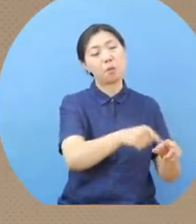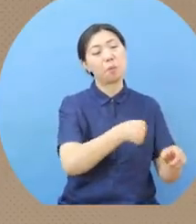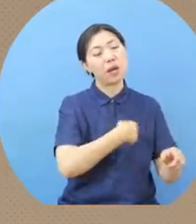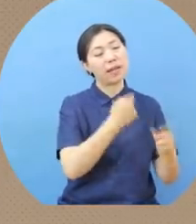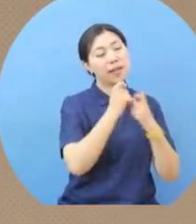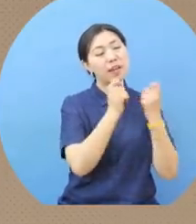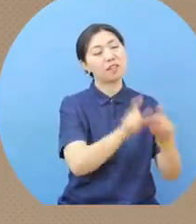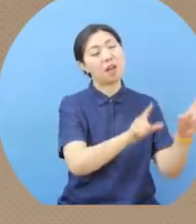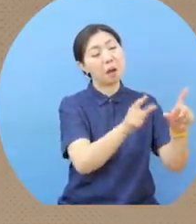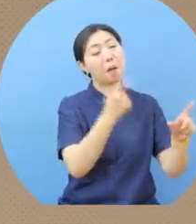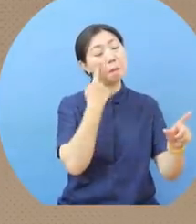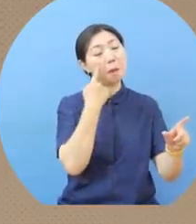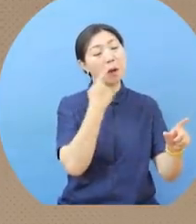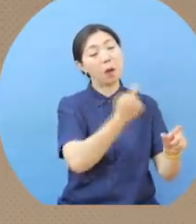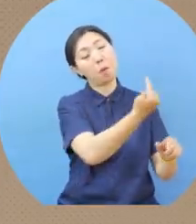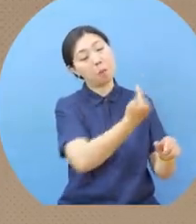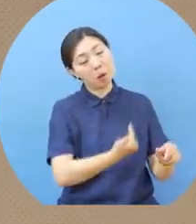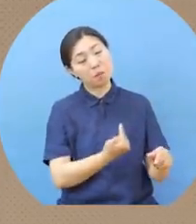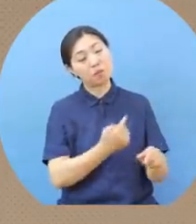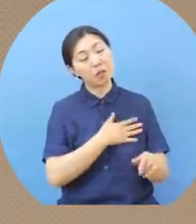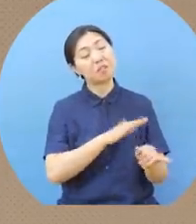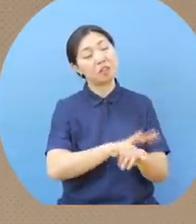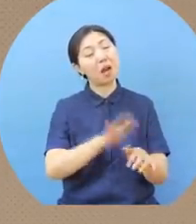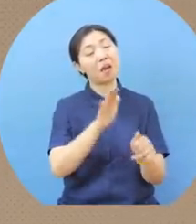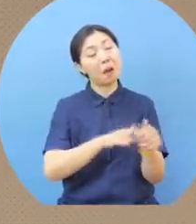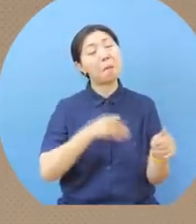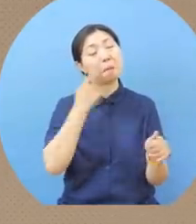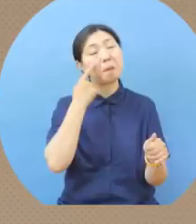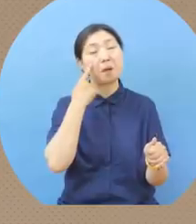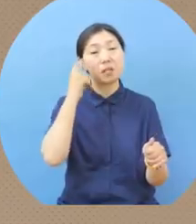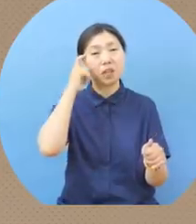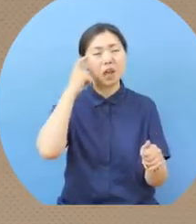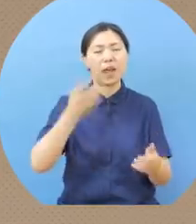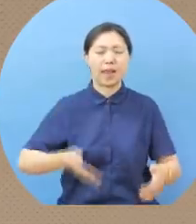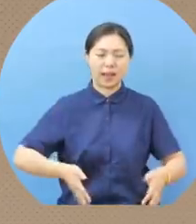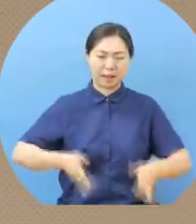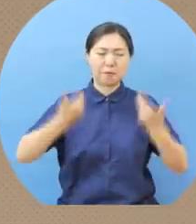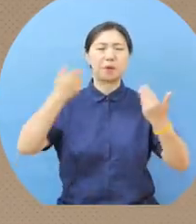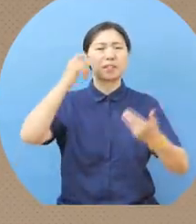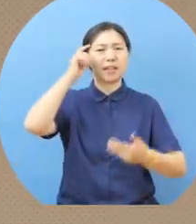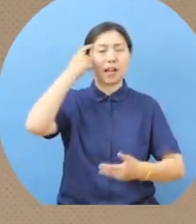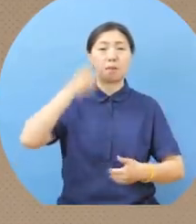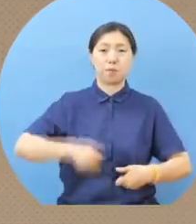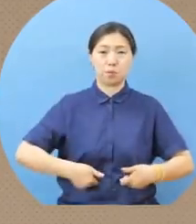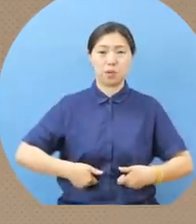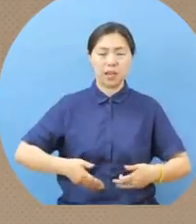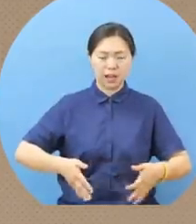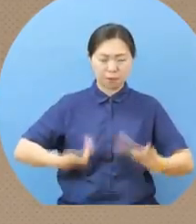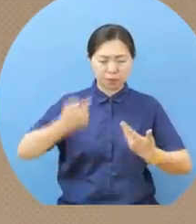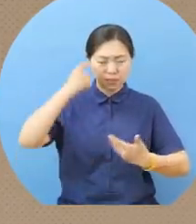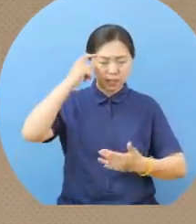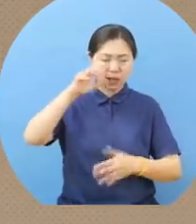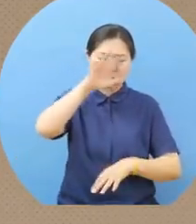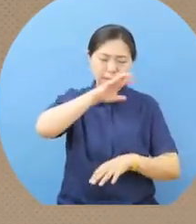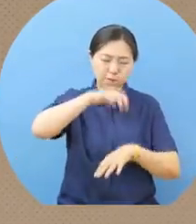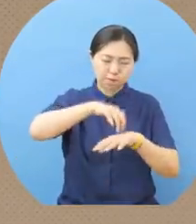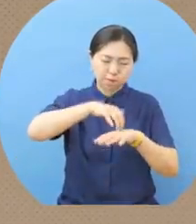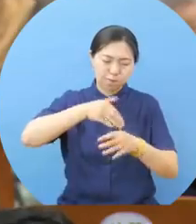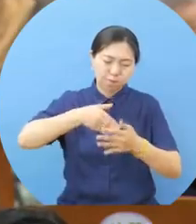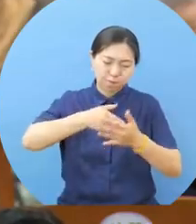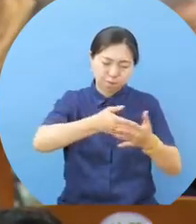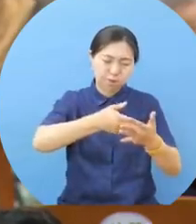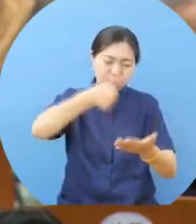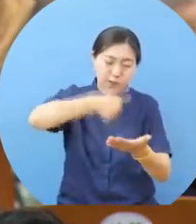도세요 그때 내가 더 잘 해볼게요 그렇게 가볍게 생각하라 크게 본국에 키도 그렇게 수행 인지